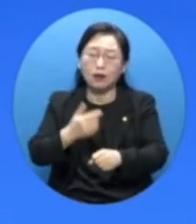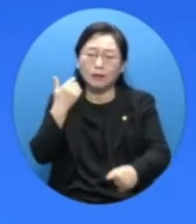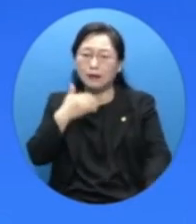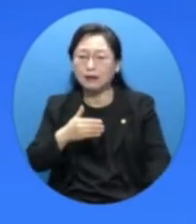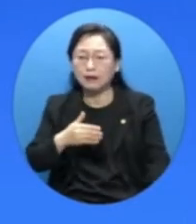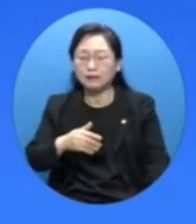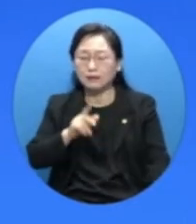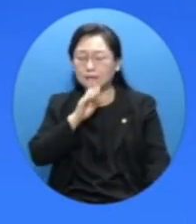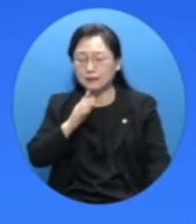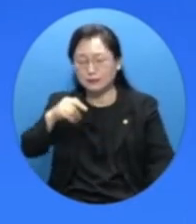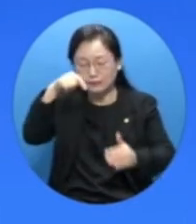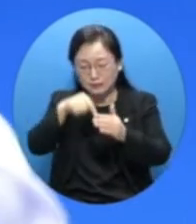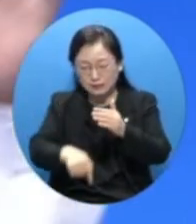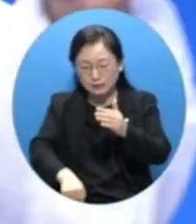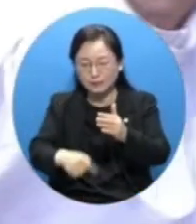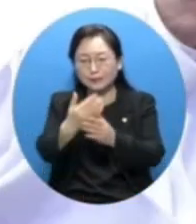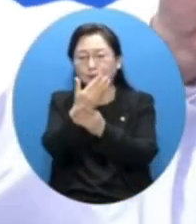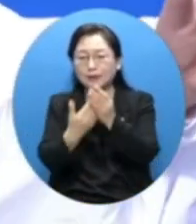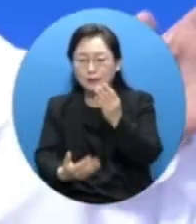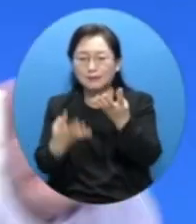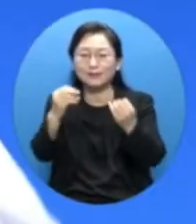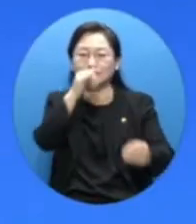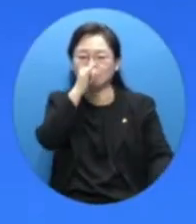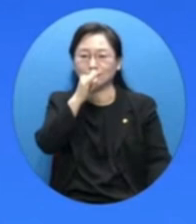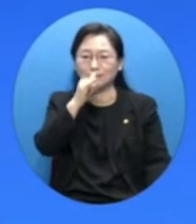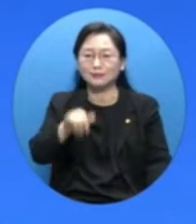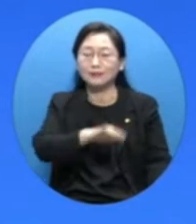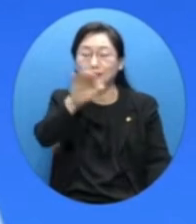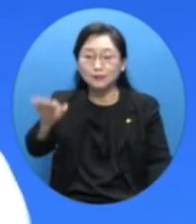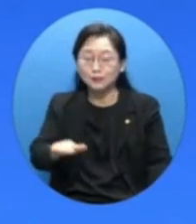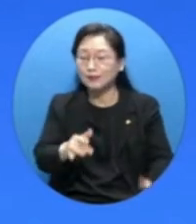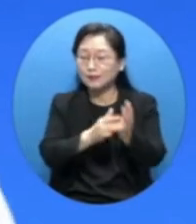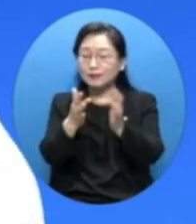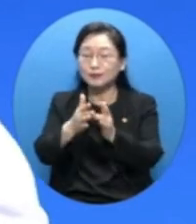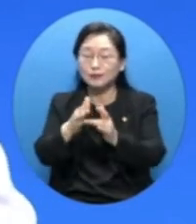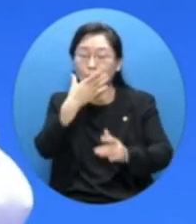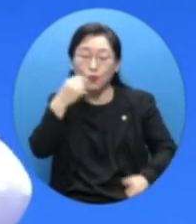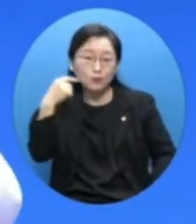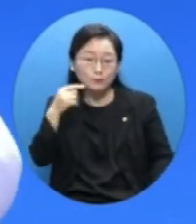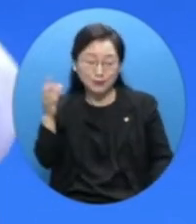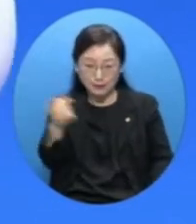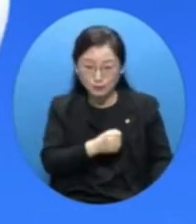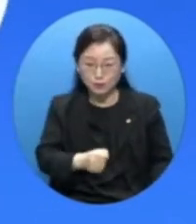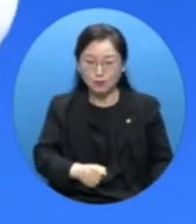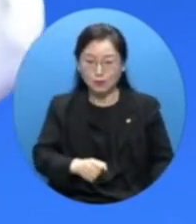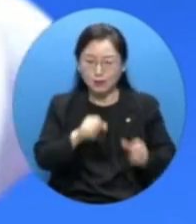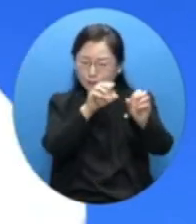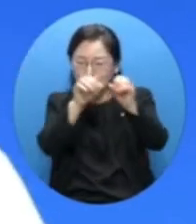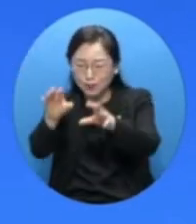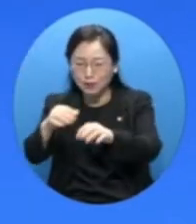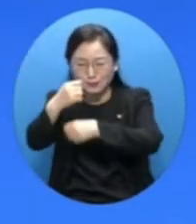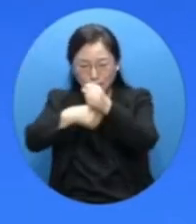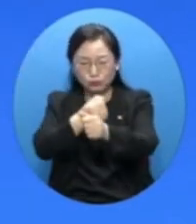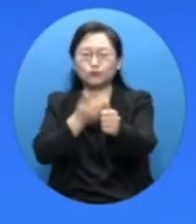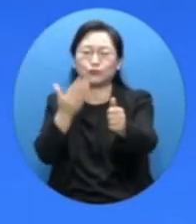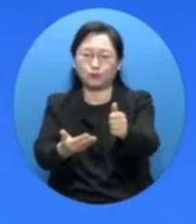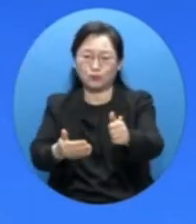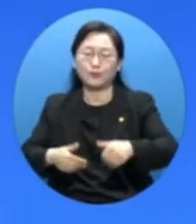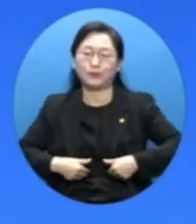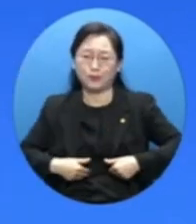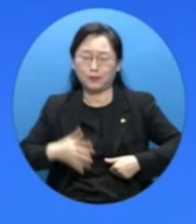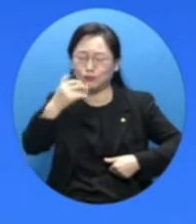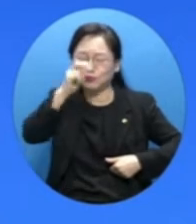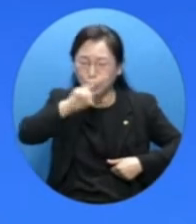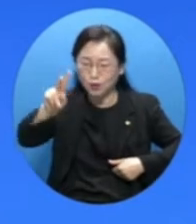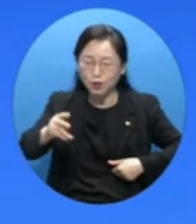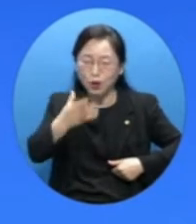그런 깊은 절망에 빠져있는 많은 사람들이 있습니다. 우리가 예수 그리스도의 보험을 두고 그들을 자유케 해야 되는 것입니다. 주여, 우리가